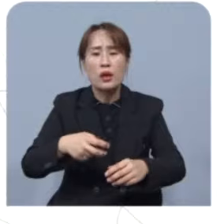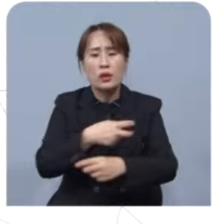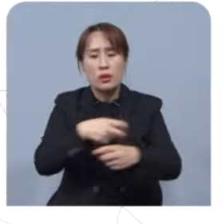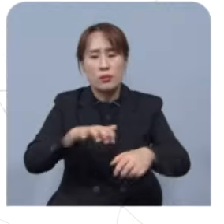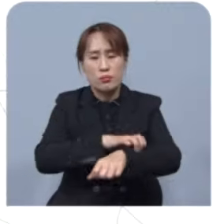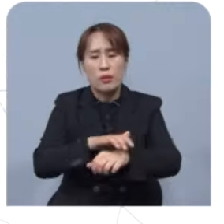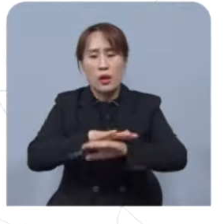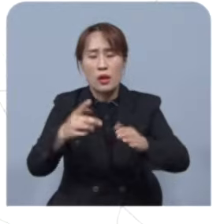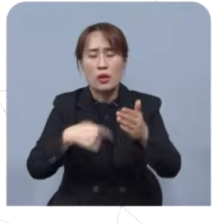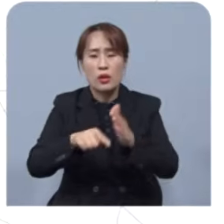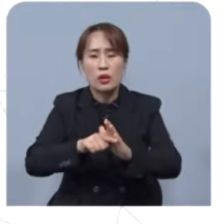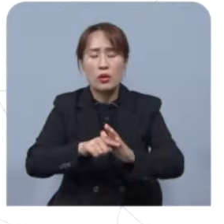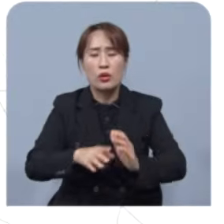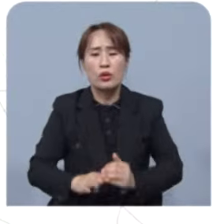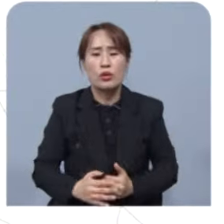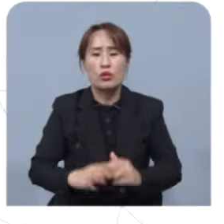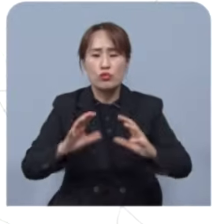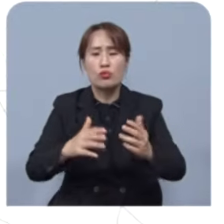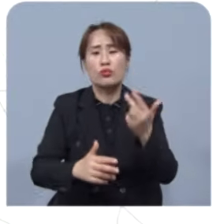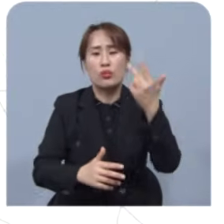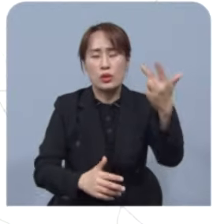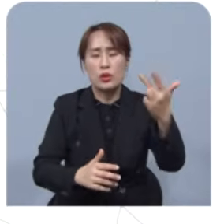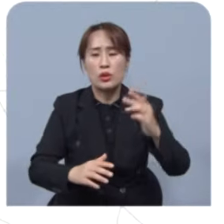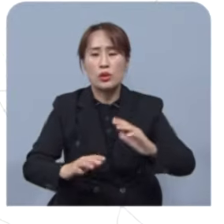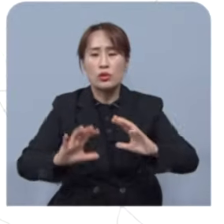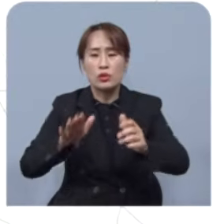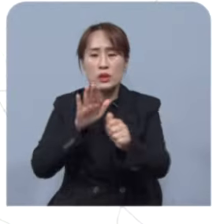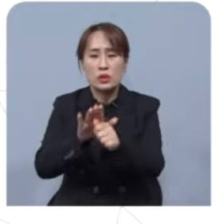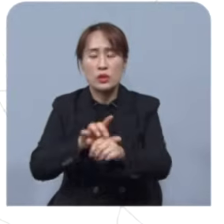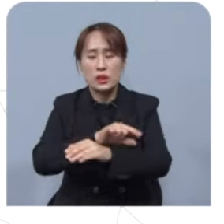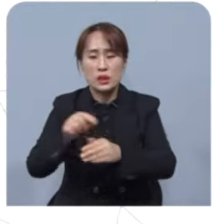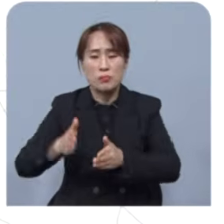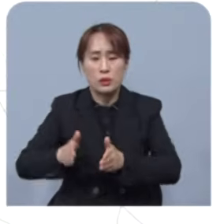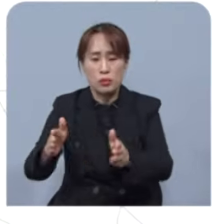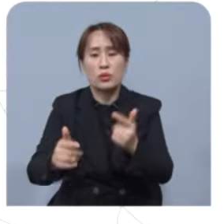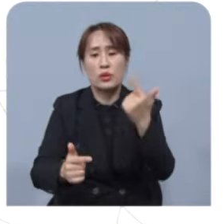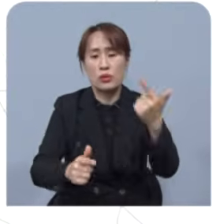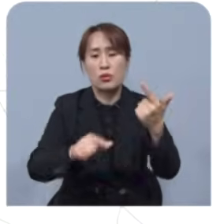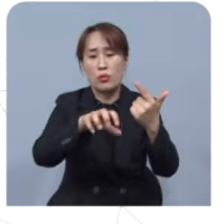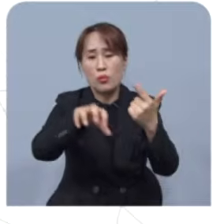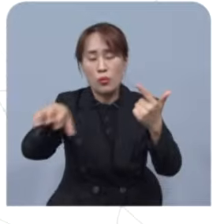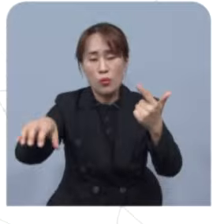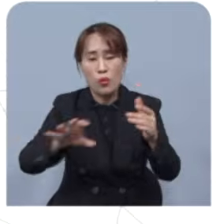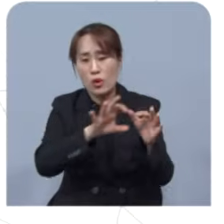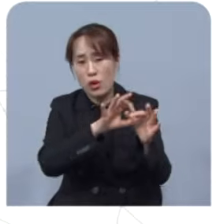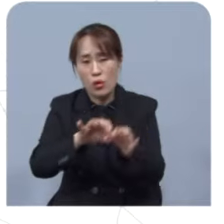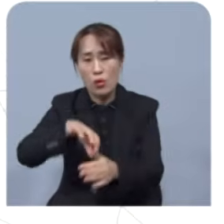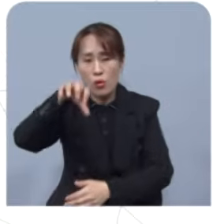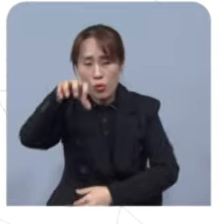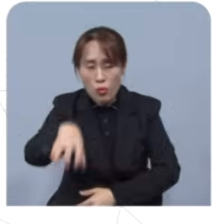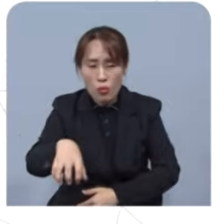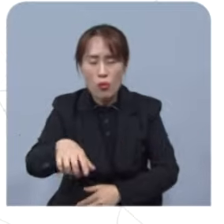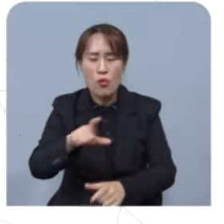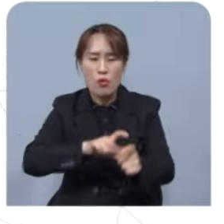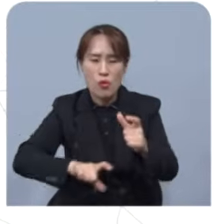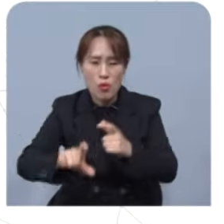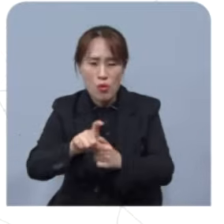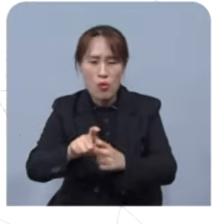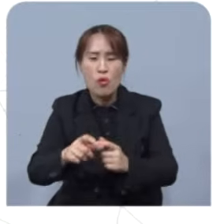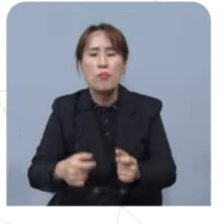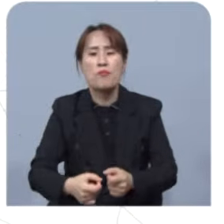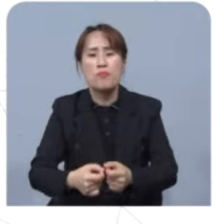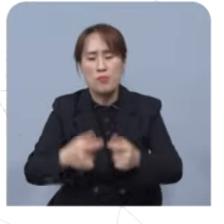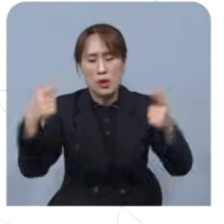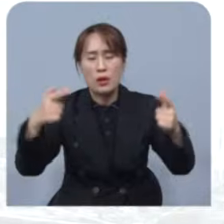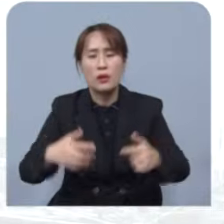위해 국도 7건, 국가 지원 지방도 6건 등 연결망을